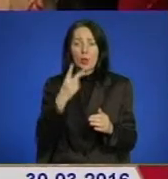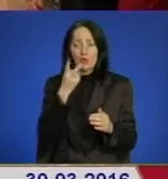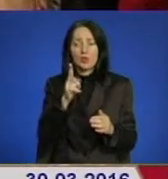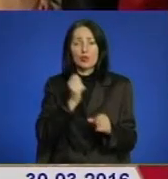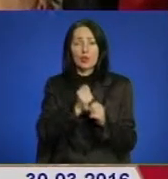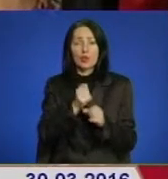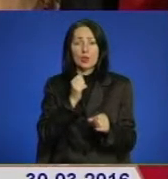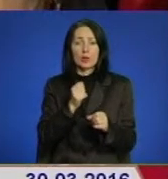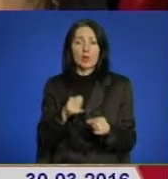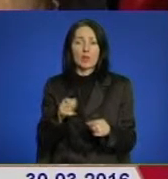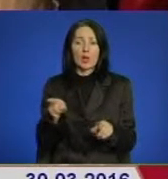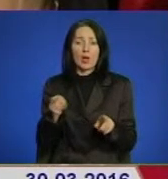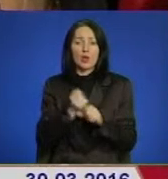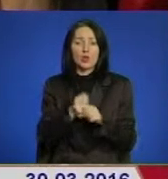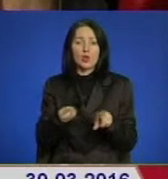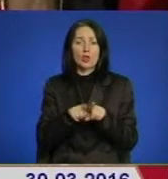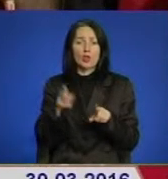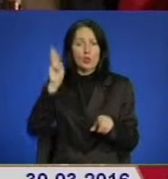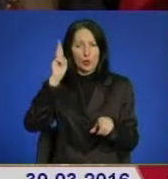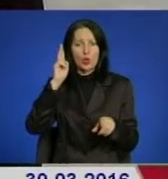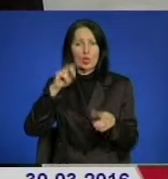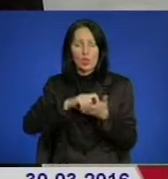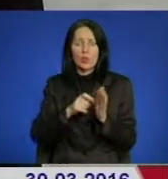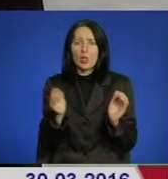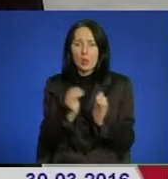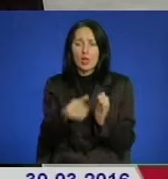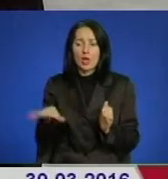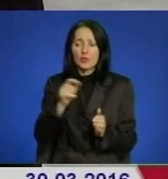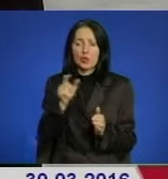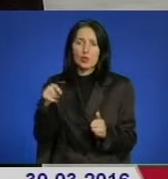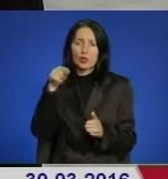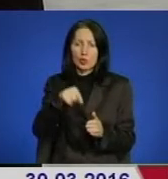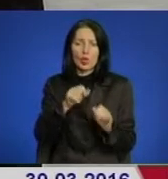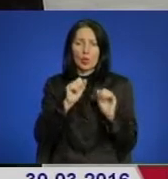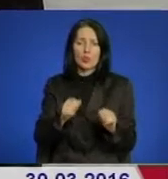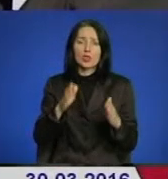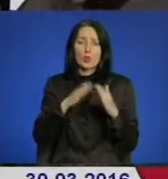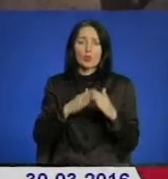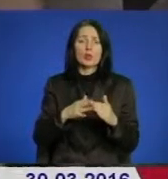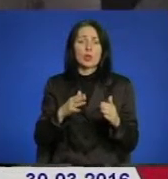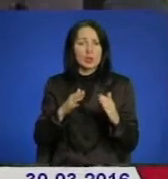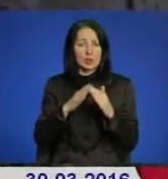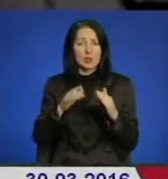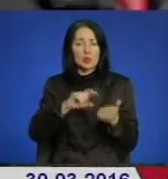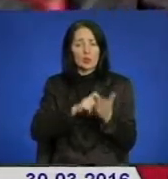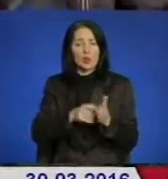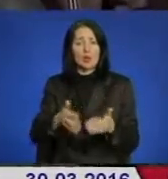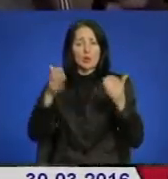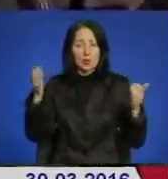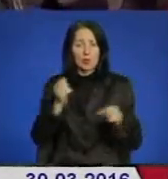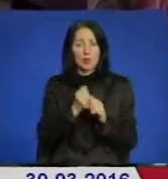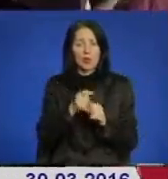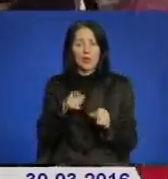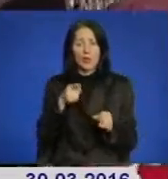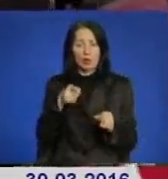туалетну кімнату і всіх туди. Та в кінці концов можна десь розширене здання взяти. А ви тут перший день чи вже другий день? Бо